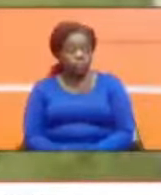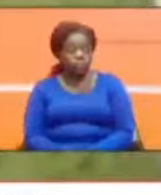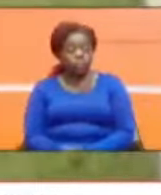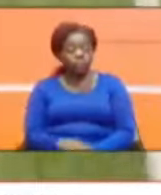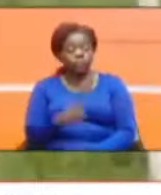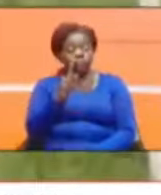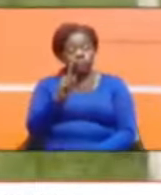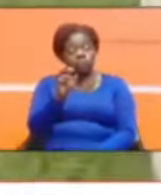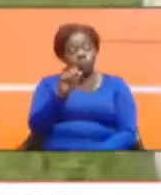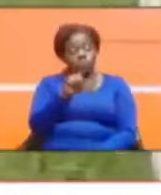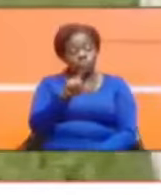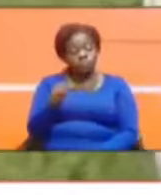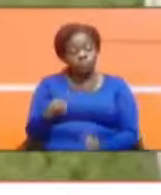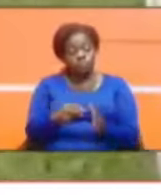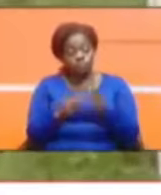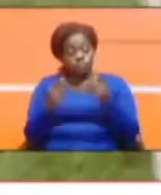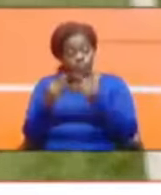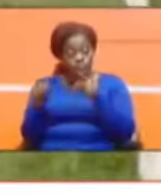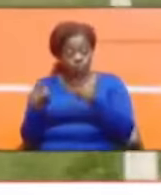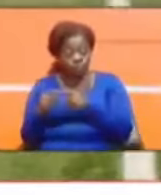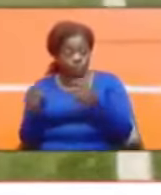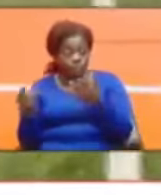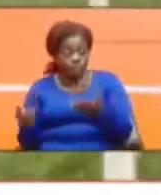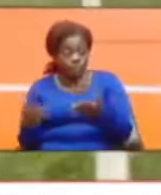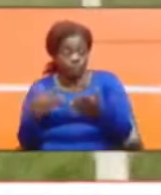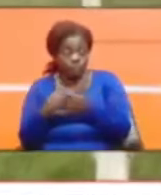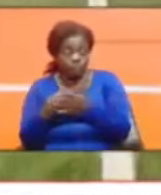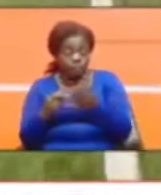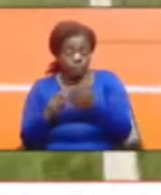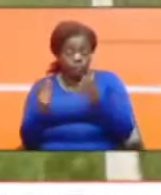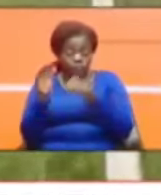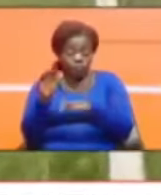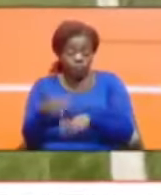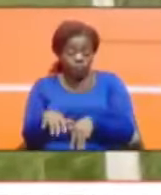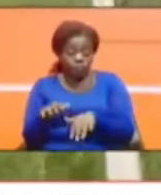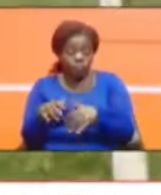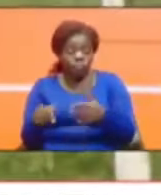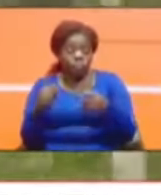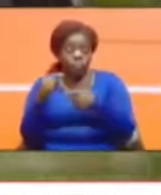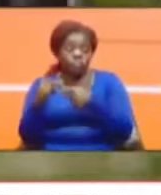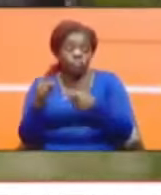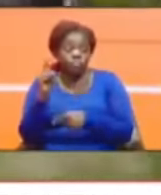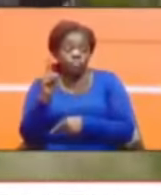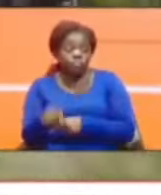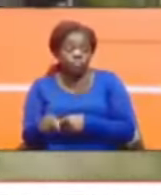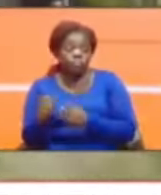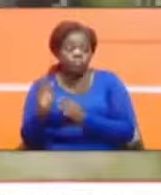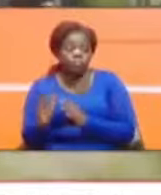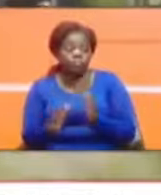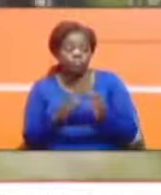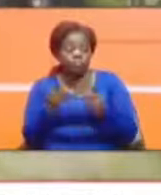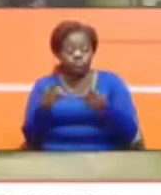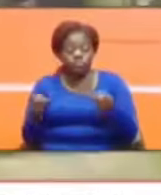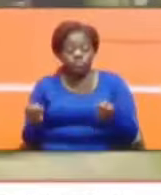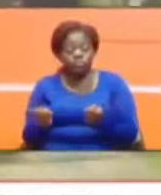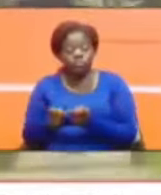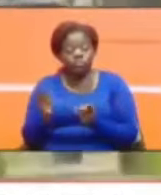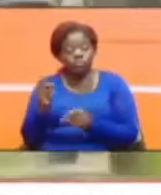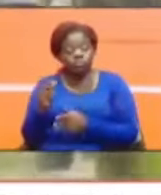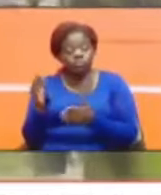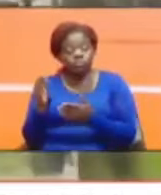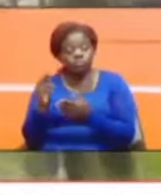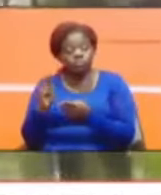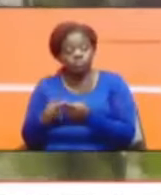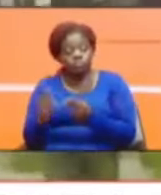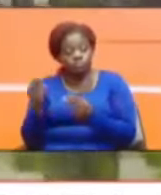Ekololo abolesa ab'enjawulo naddala ab'ebyuma ebikozesebwa mu bulimi n'obulunzi bongedde okutuuka okutegeka emidaala gyabwe